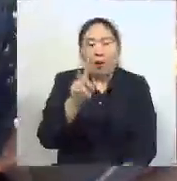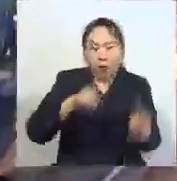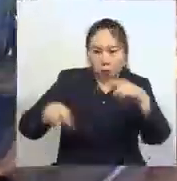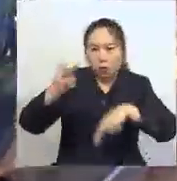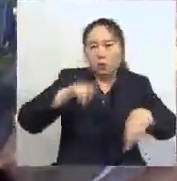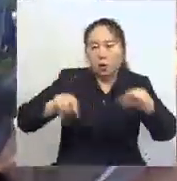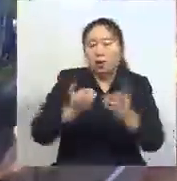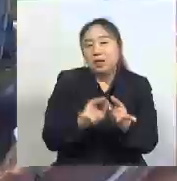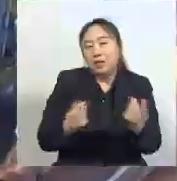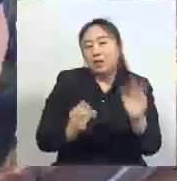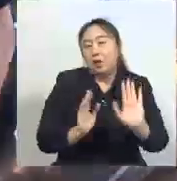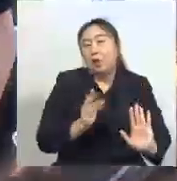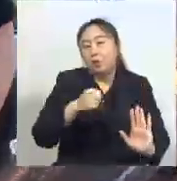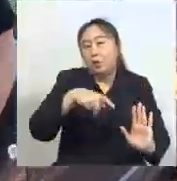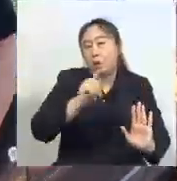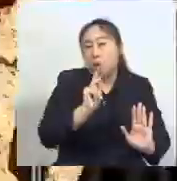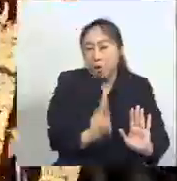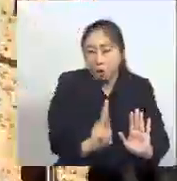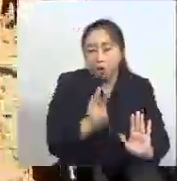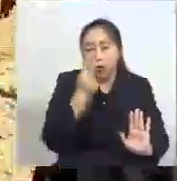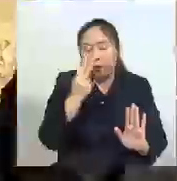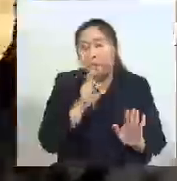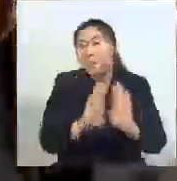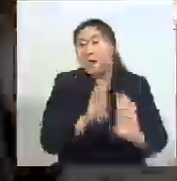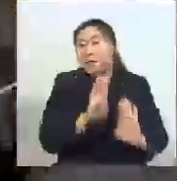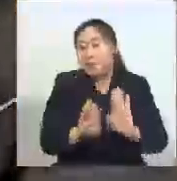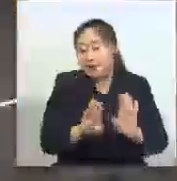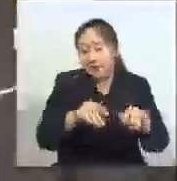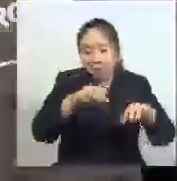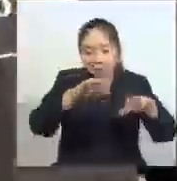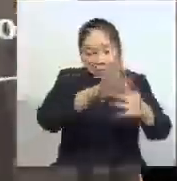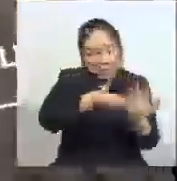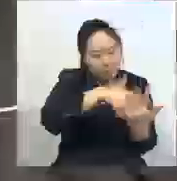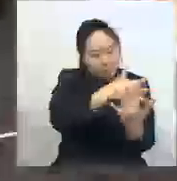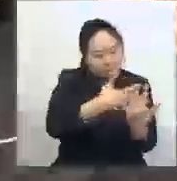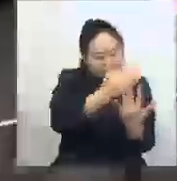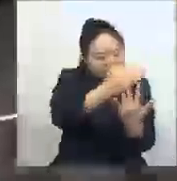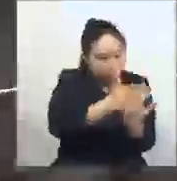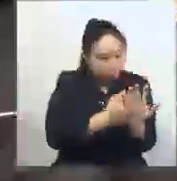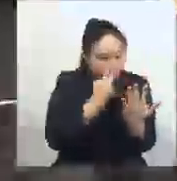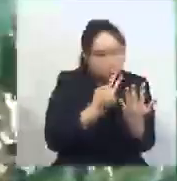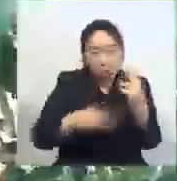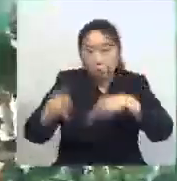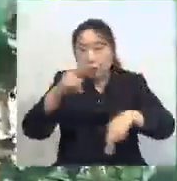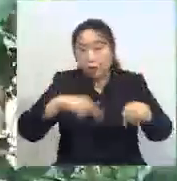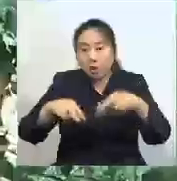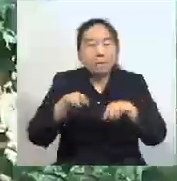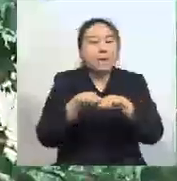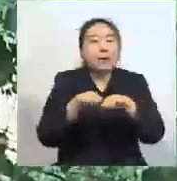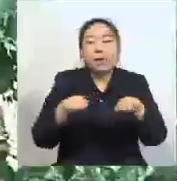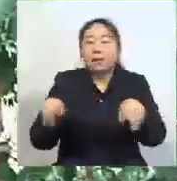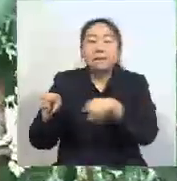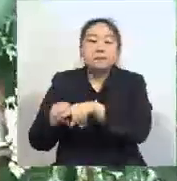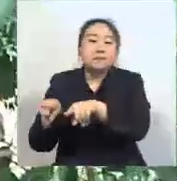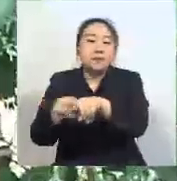โดยจะนำข้อมูลเทียบเคียงกับแนวแผนที่ที่ใช้ในกระบวนการตรวจสอบซึ่งเป็นมาตรฐานเดียวกันตาม